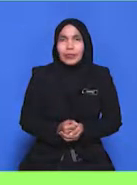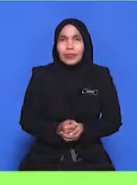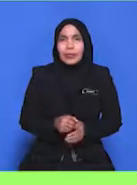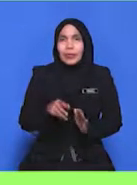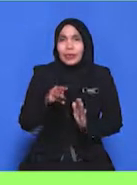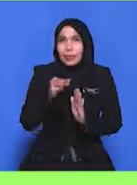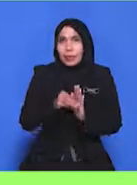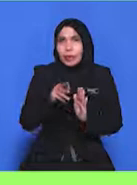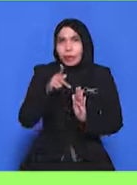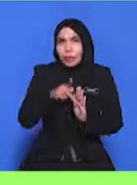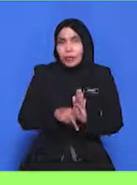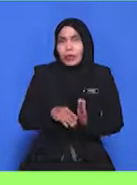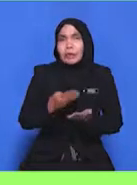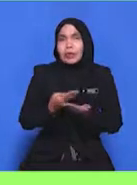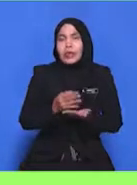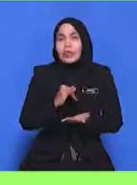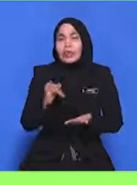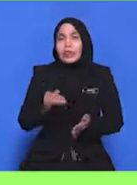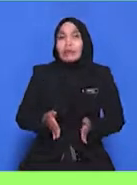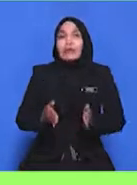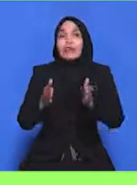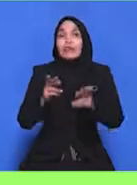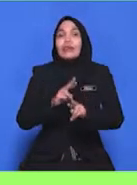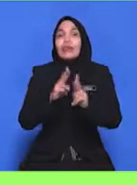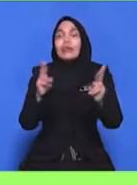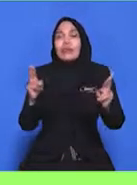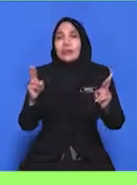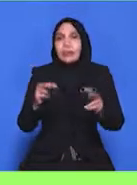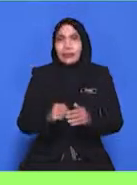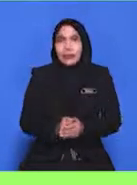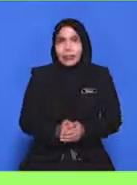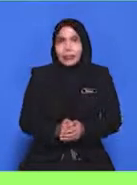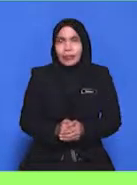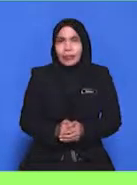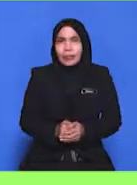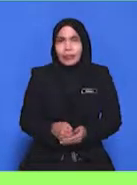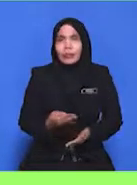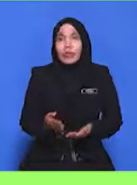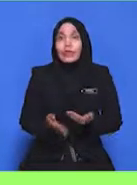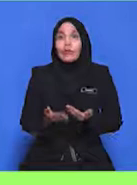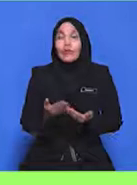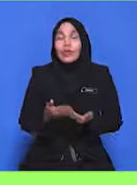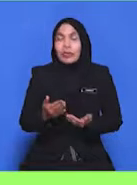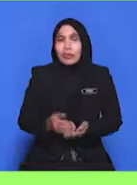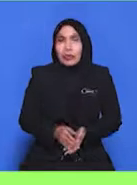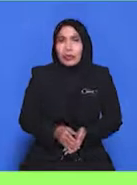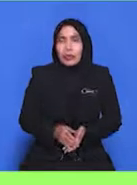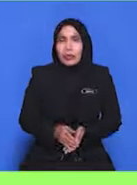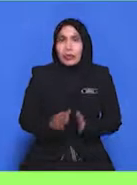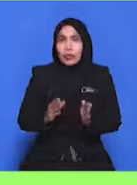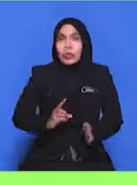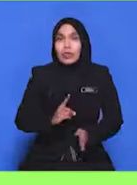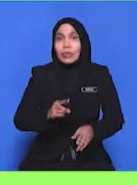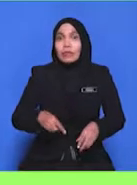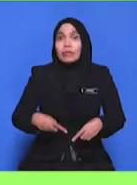memperbaiki jalan raya menuju ke negeri Hijaz bagi memudahkan perjalanan jemaah haji ke Baitullahil